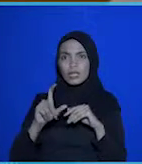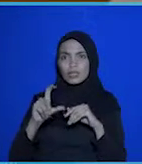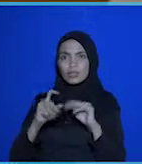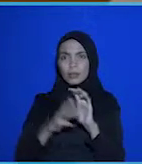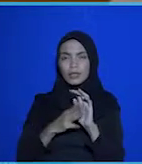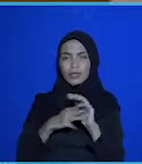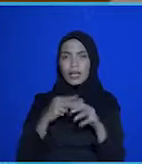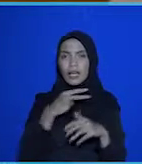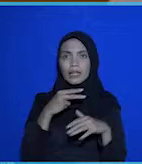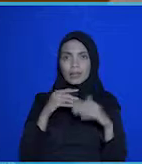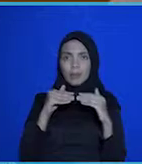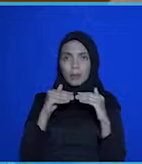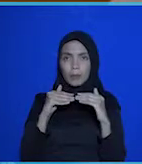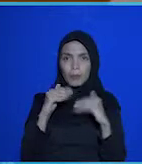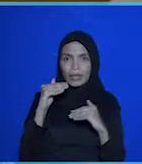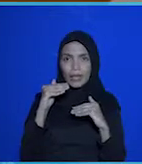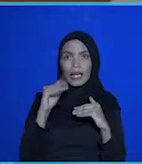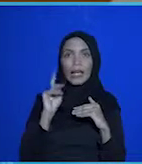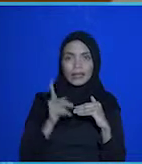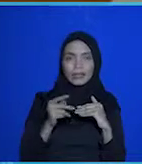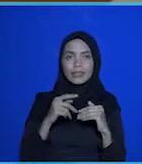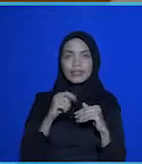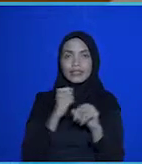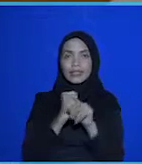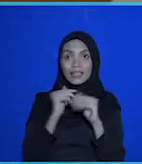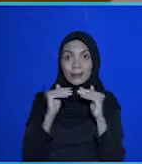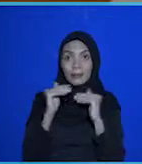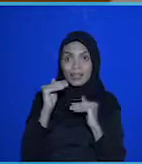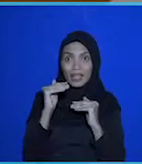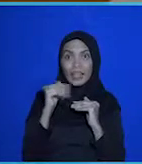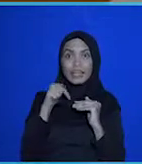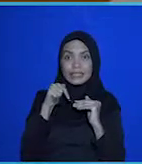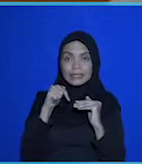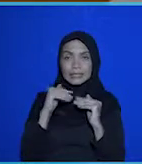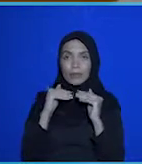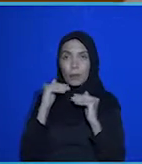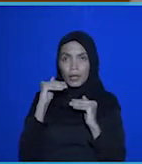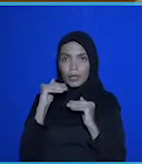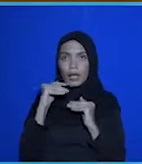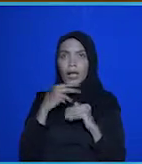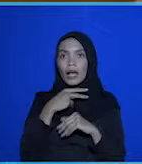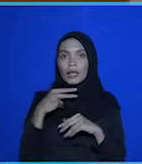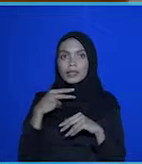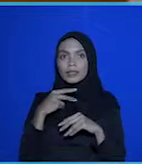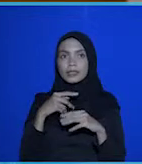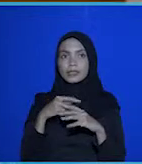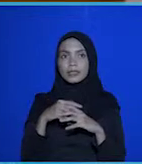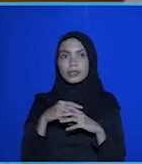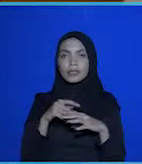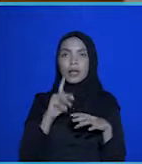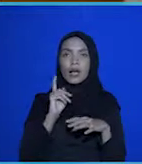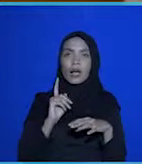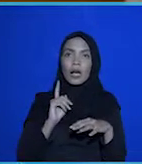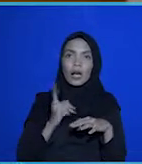jadi memang itu terbukti patahan itu terjadi. Dan akibat patah tadi, maka ada energi